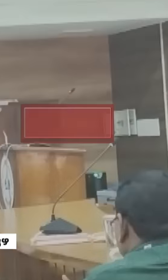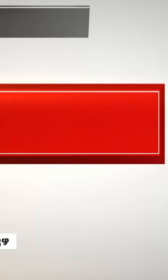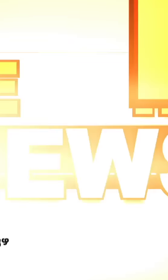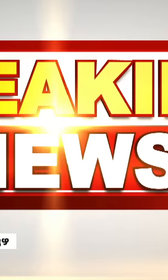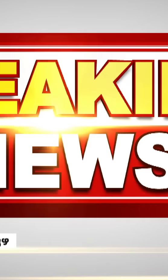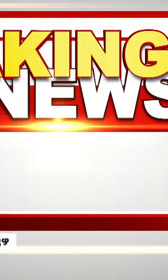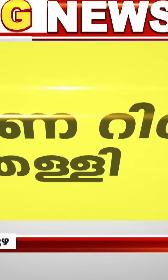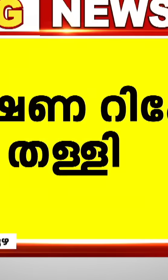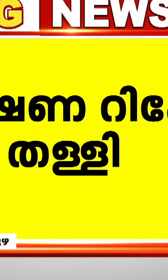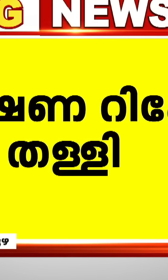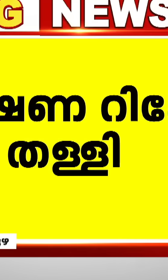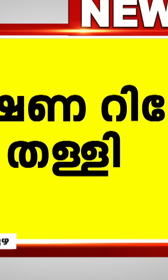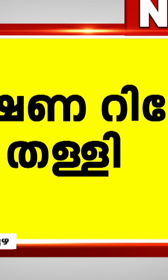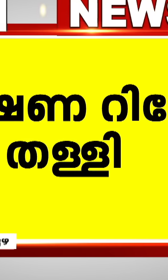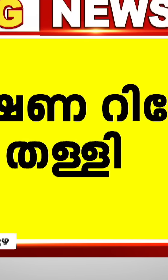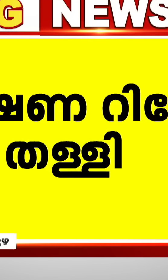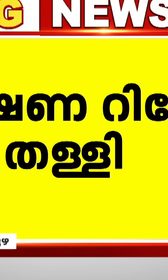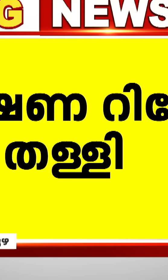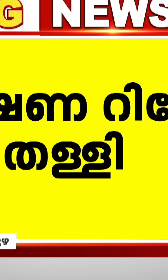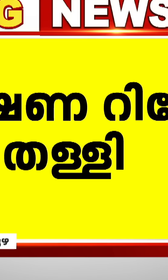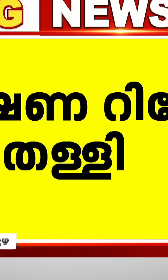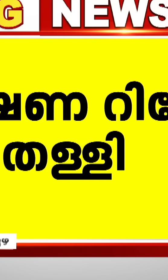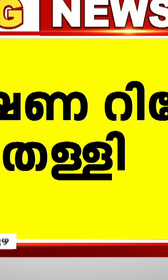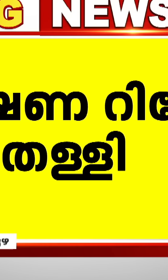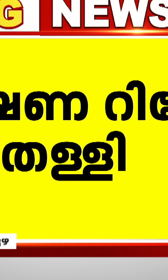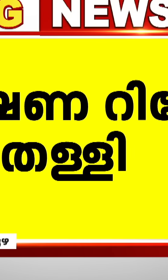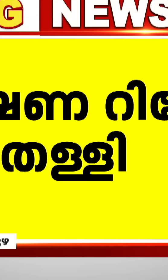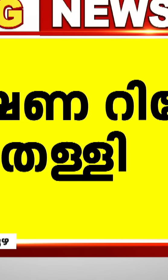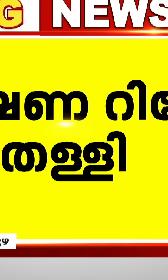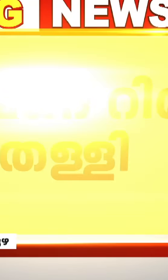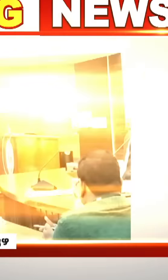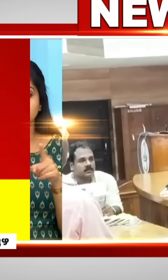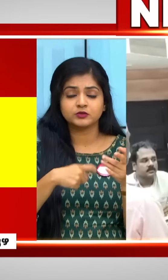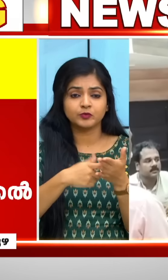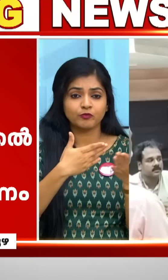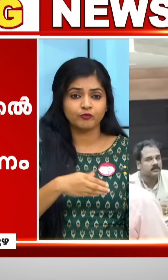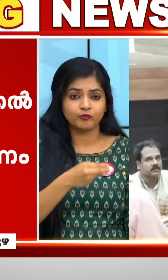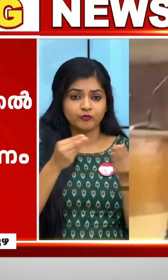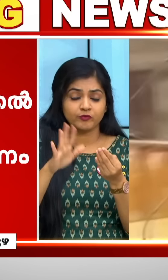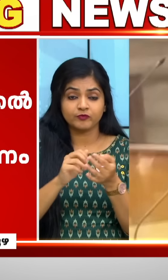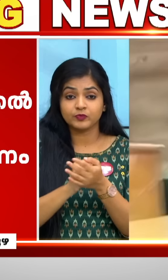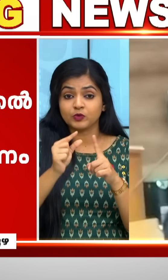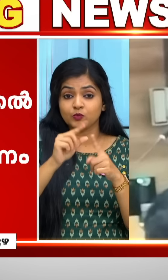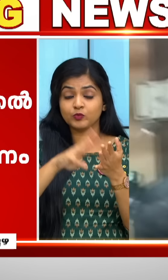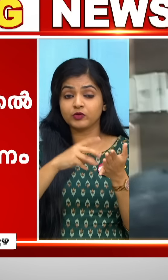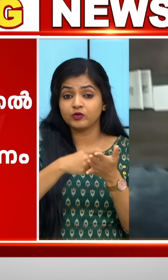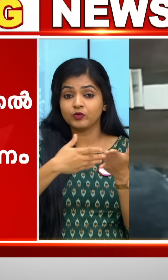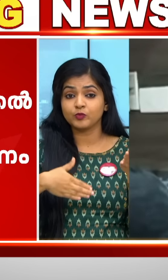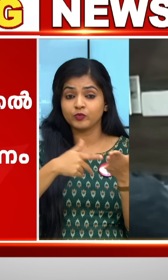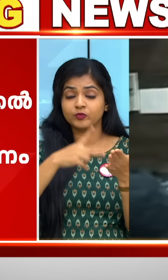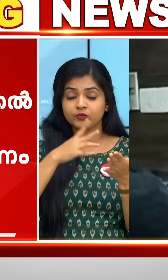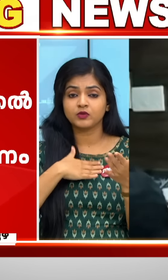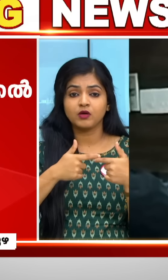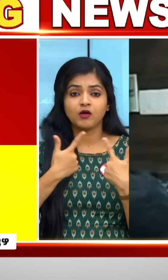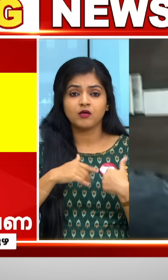ഒരു അശ്രദ്ധയല്ല മരണത്തിലേക്ക് നയിച്ചതെന്നുള്ള റിപ്പോർട്ടാണ് കൊടുത്തിരിക്കുന്നത്. ഒപ്പം തന്നെ പോസ്റ്റ്മോർട്ടം റിപ്പോർട്ടിൽ ഹൃദയസ്തംഭനം